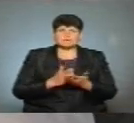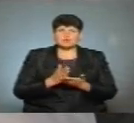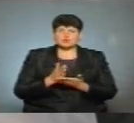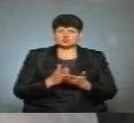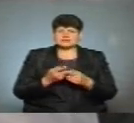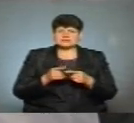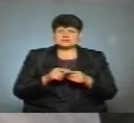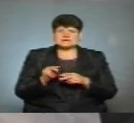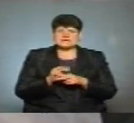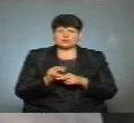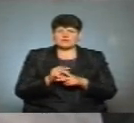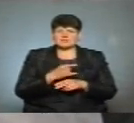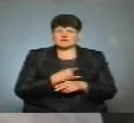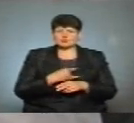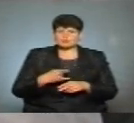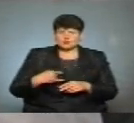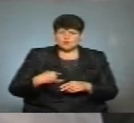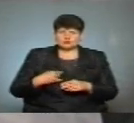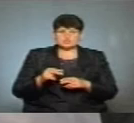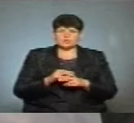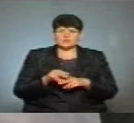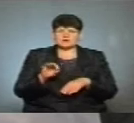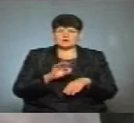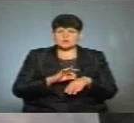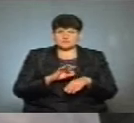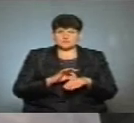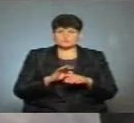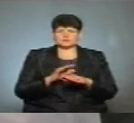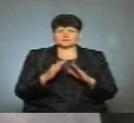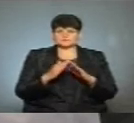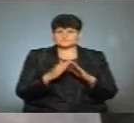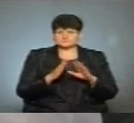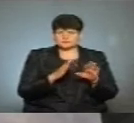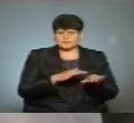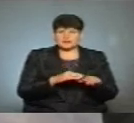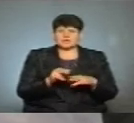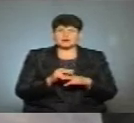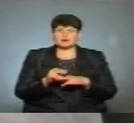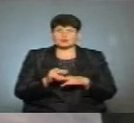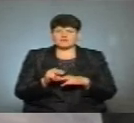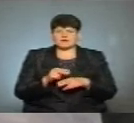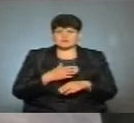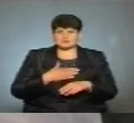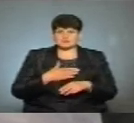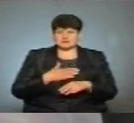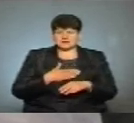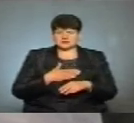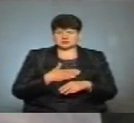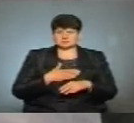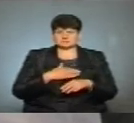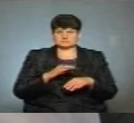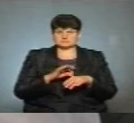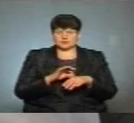це лікування туберкульозу, лікування хворих на амбулаторному етапі, це лікування наших пульмонологічних